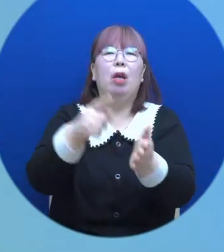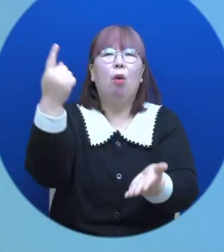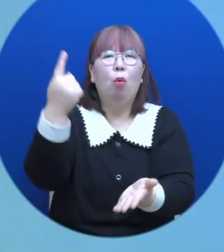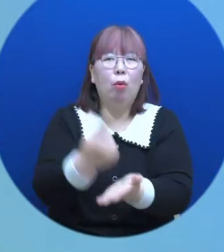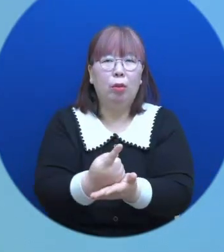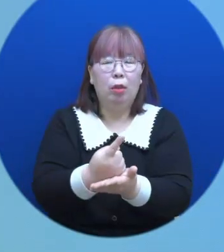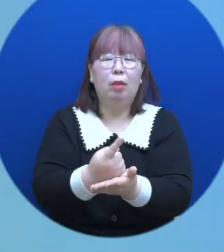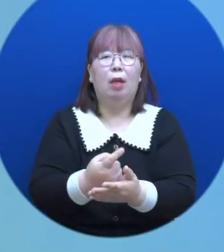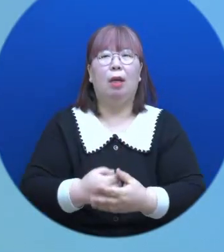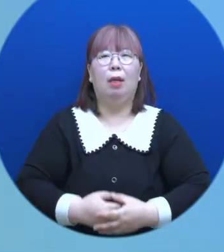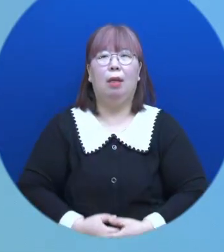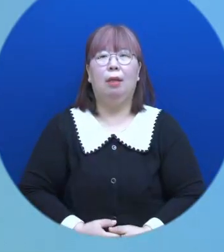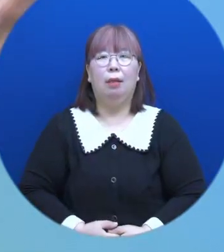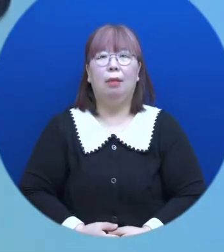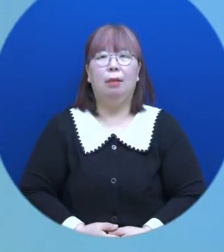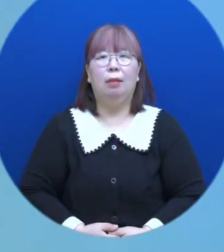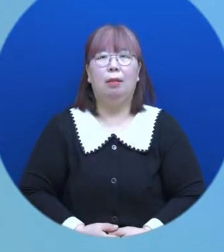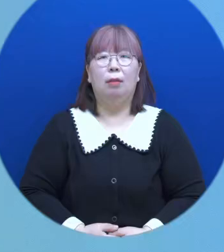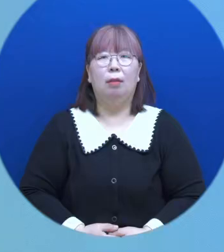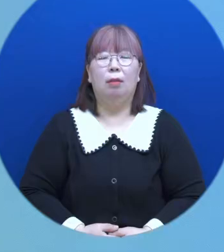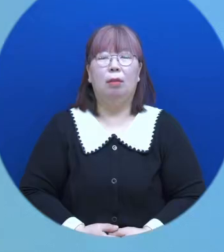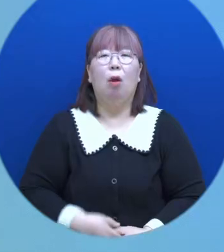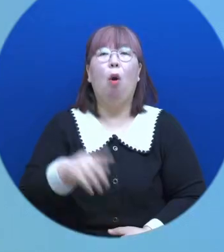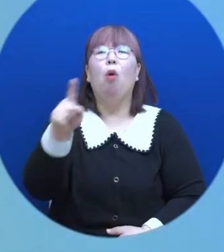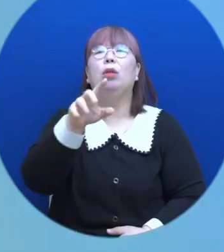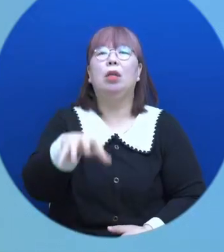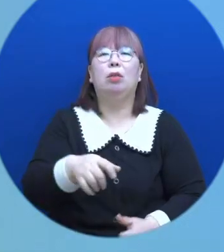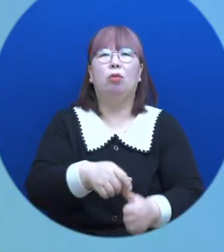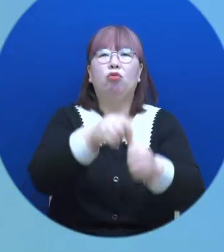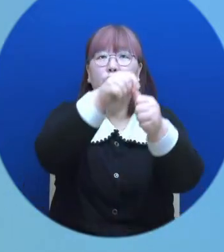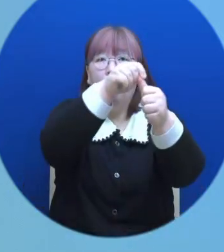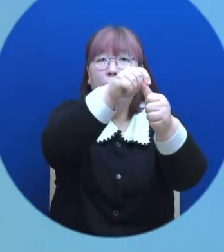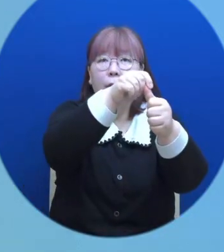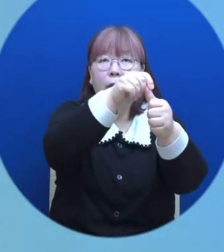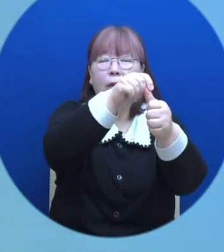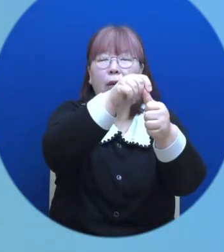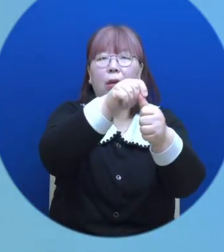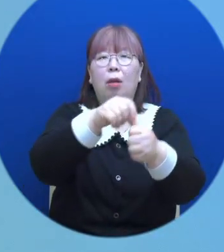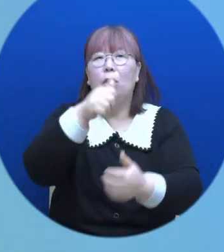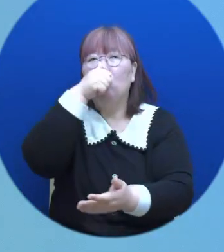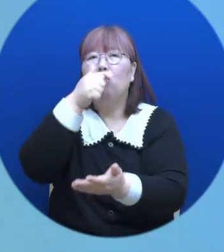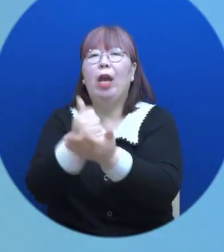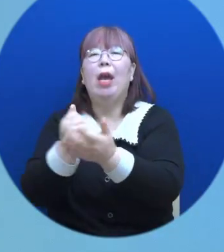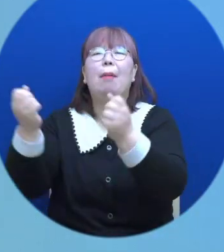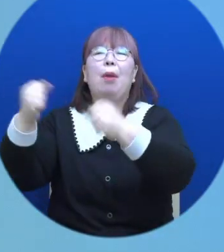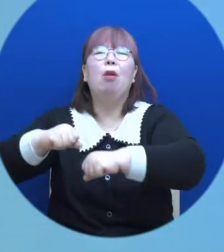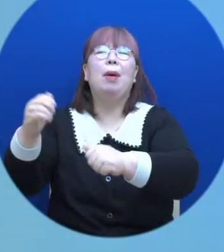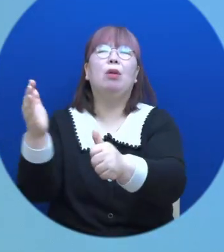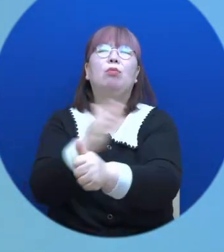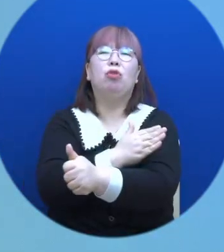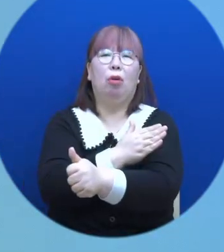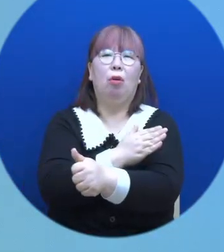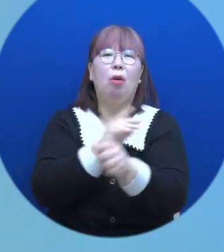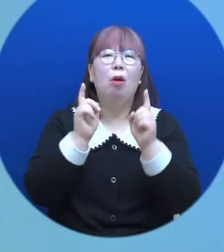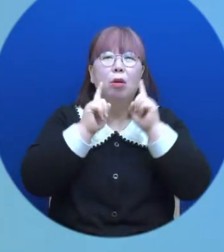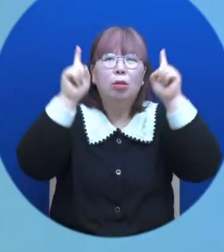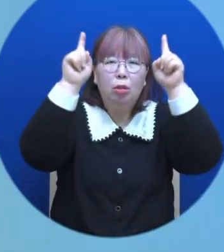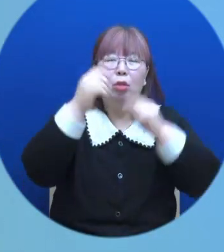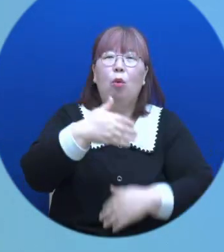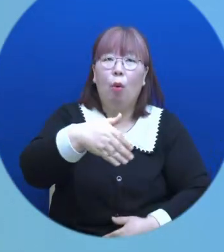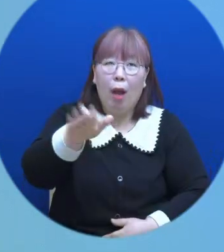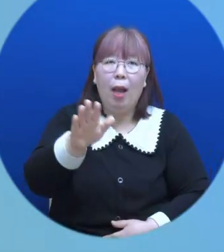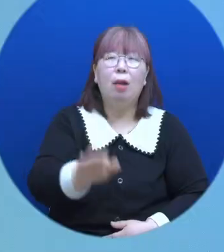오셨다라고 말씀하고 있지 않습니까? 어디에서 구원이요? 죄의 멸망에서 구원입니다. 지옥 갈 우리를 천국